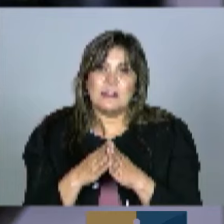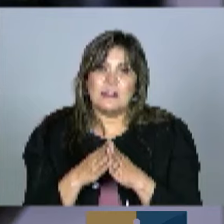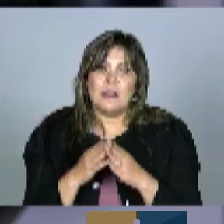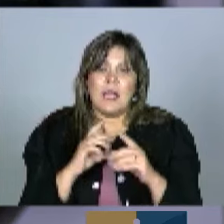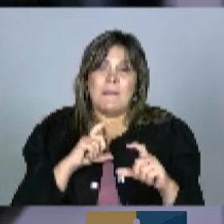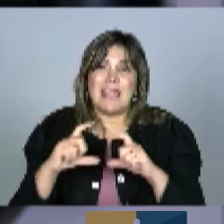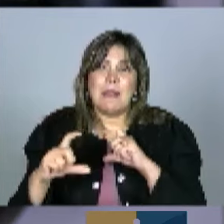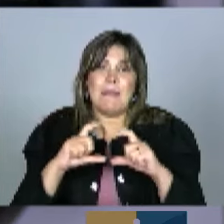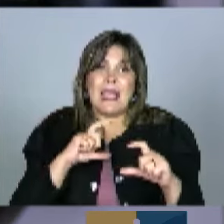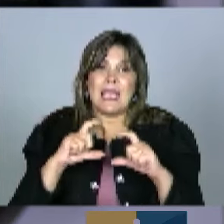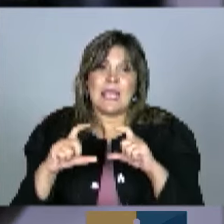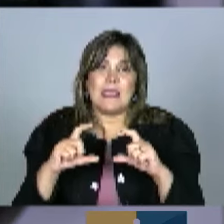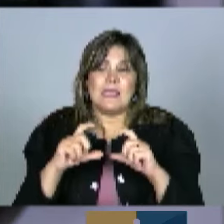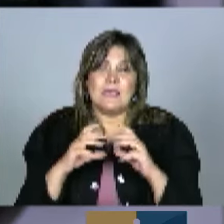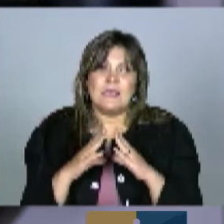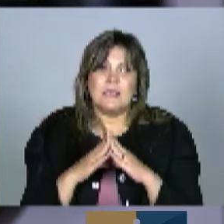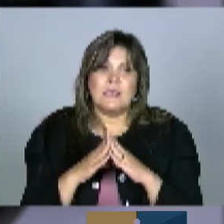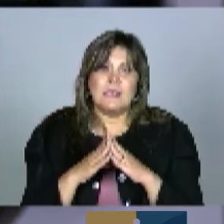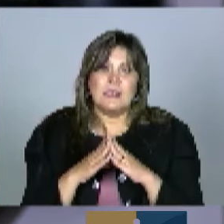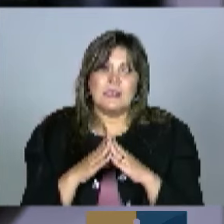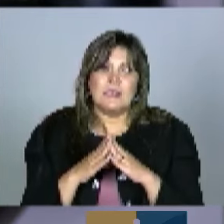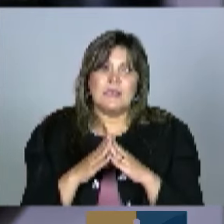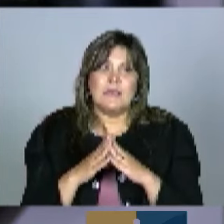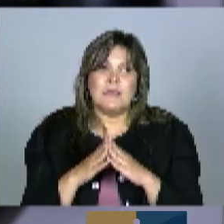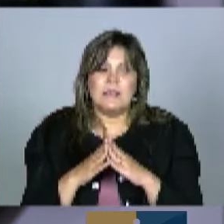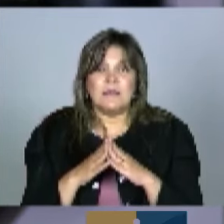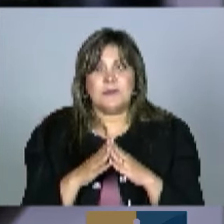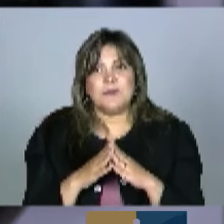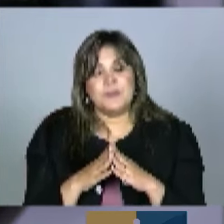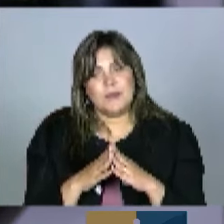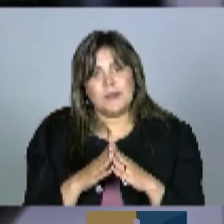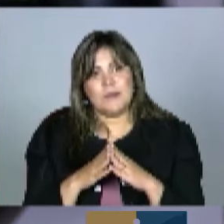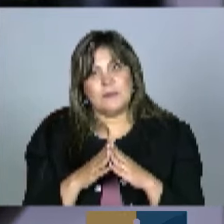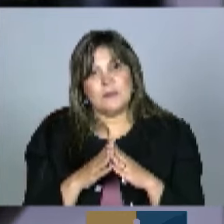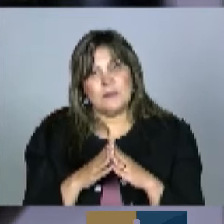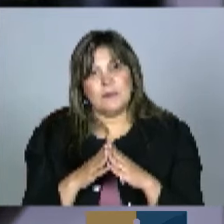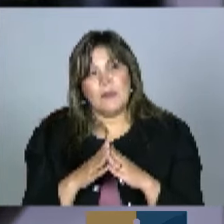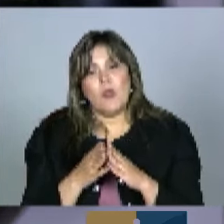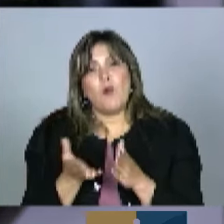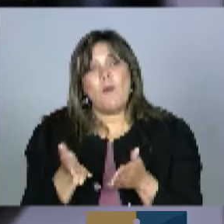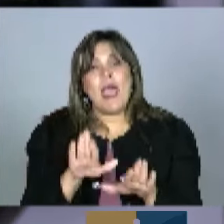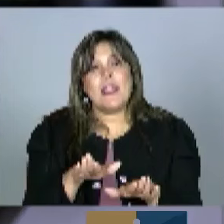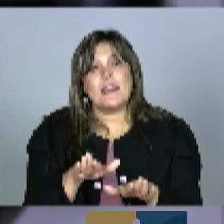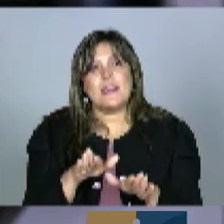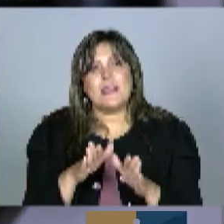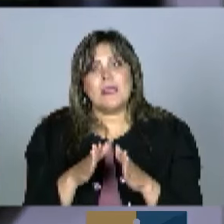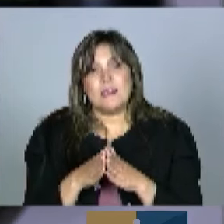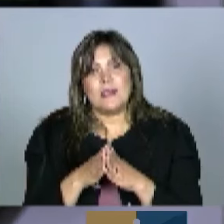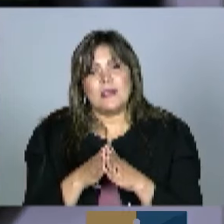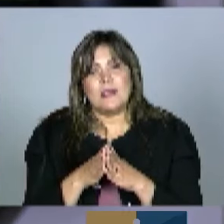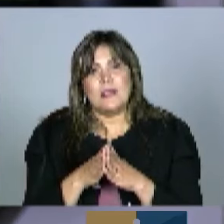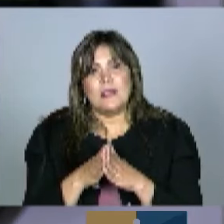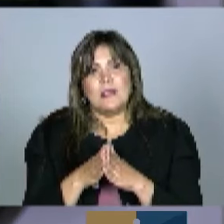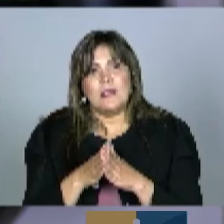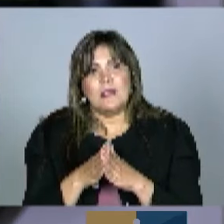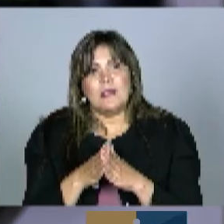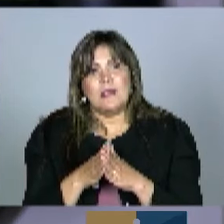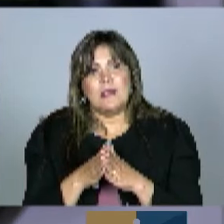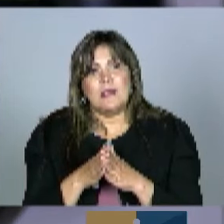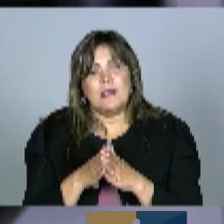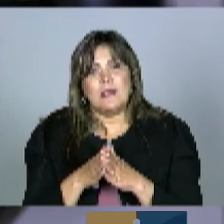البنك من حسابي لحسابه من حسابك لحسابه اه يا فندم طب وتوفى اه بس انا قبي مجالي هو